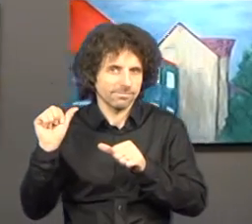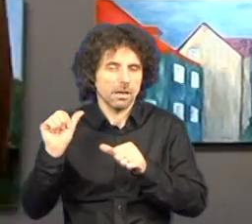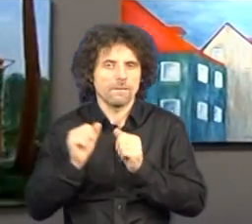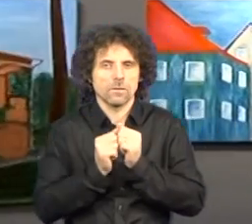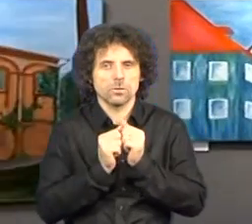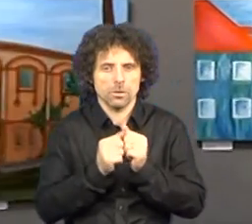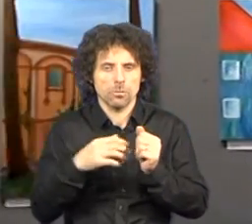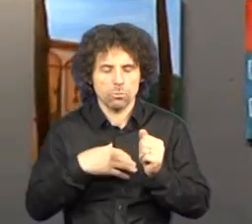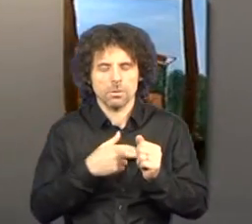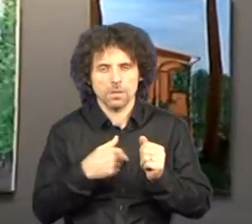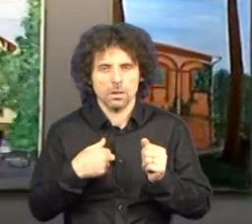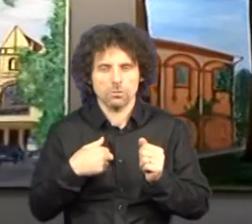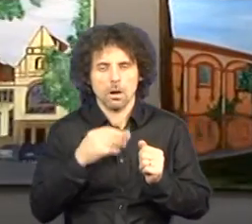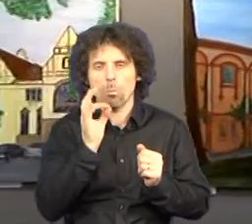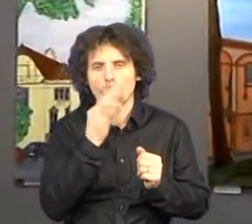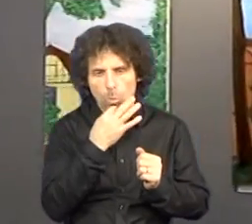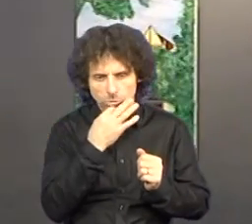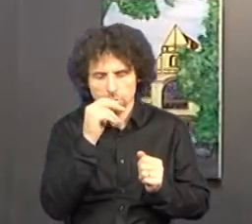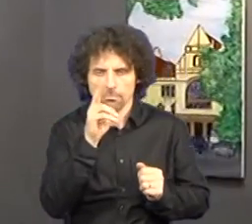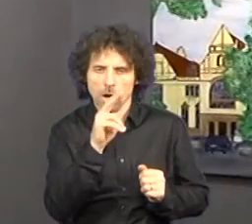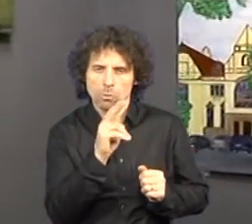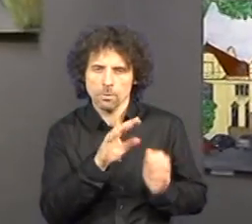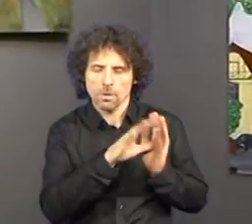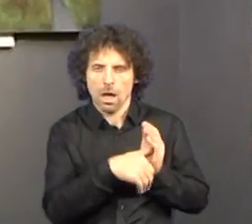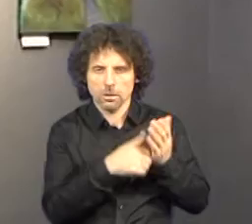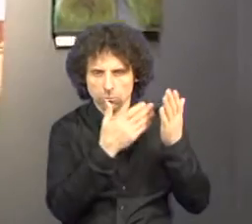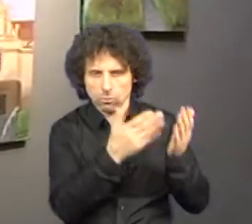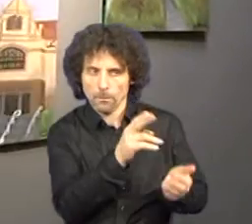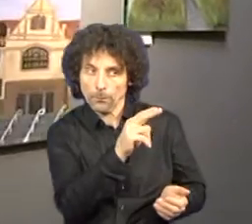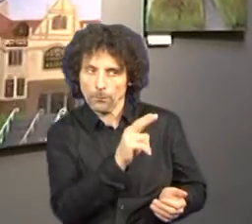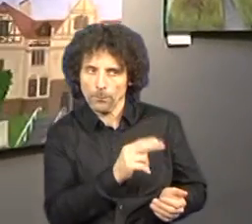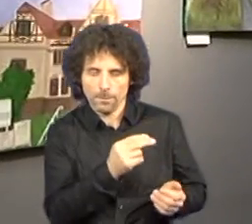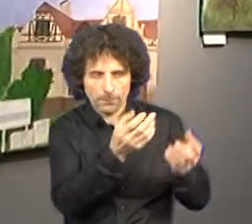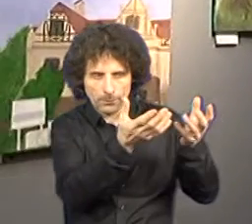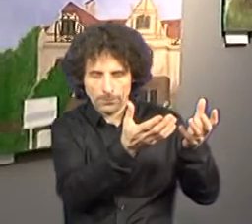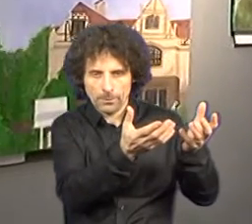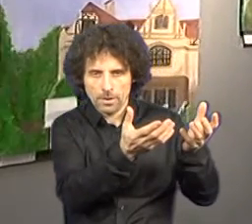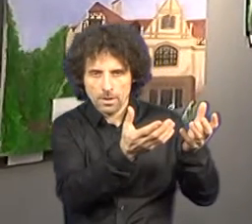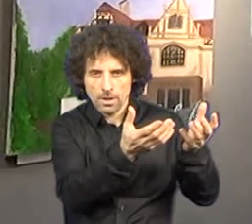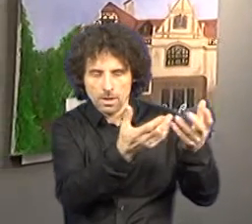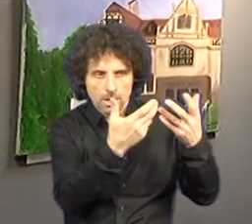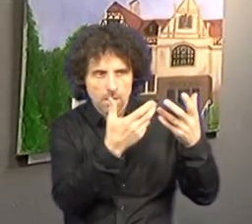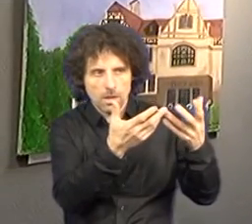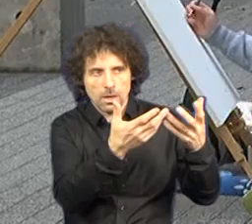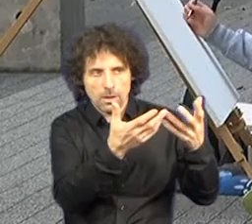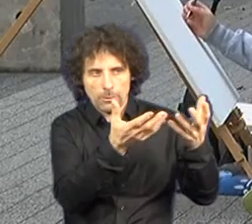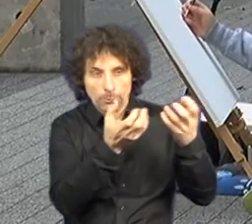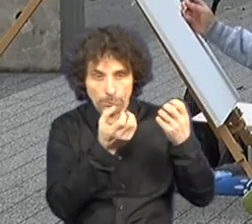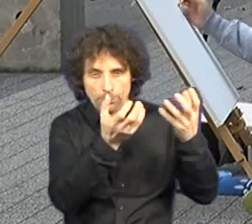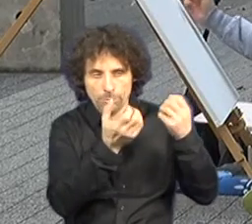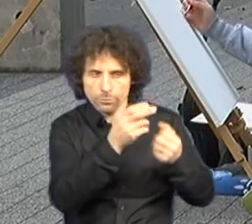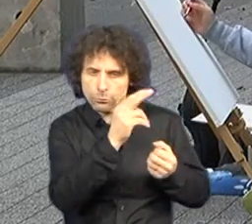We wrześniu nasza młodzież maluje miasto. Jest pewna specyfika takiego pleneru